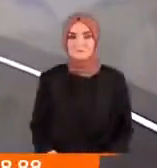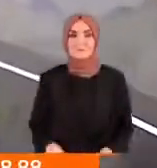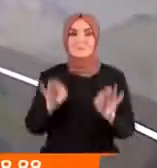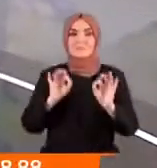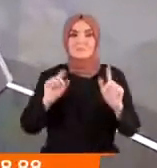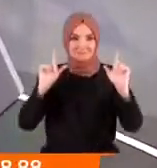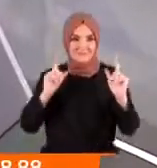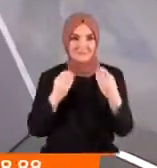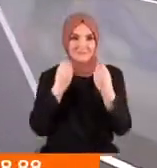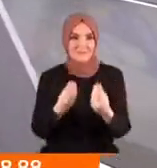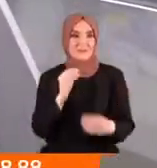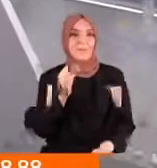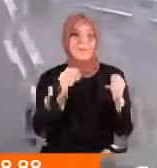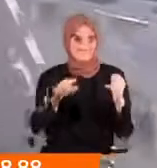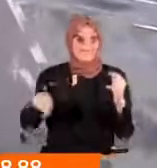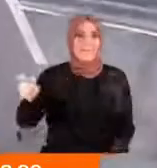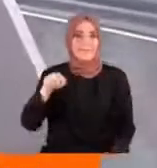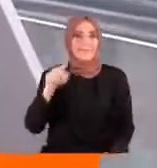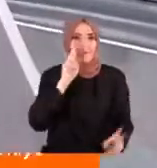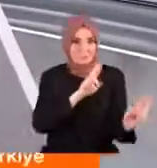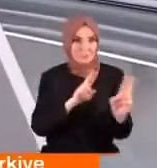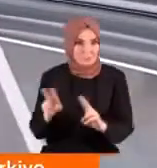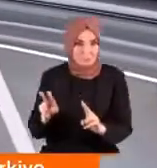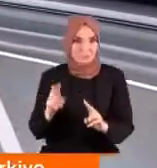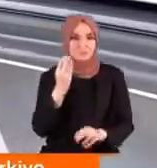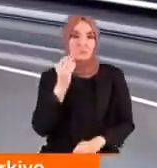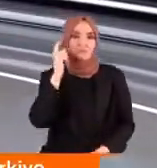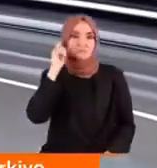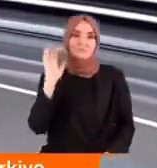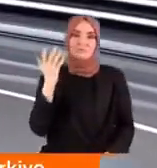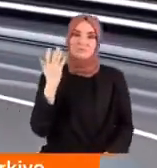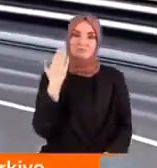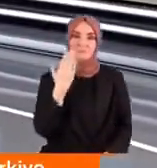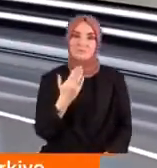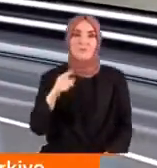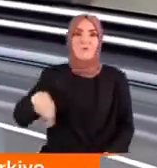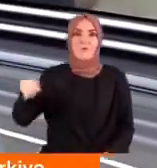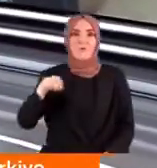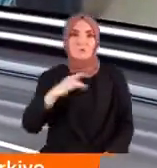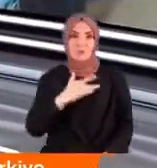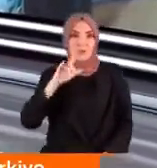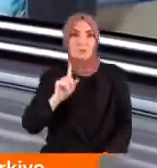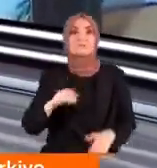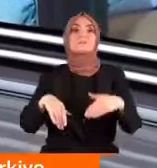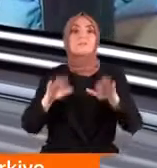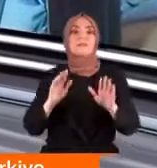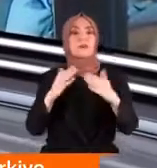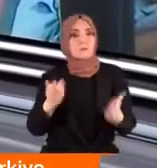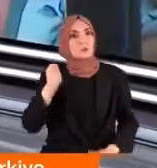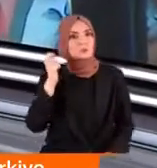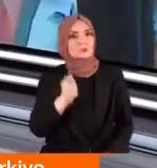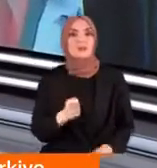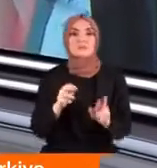Şimdi ekranlarınıza getireceğimiz bebekleri gördüğünüzde çok şaşıracaksınız. Onlar canlı değil ama gerçeğinden ayırt edilemeyecek